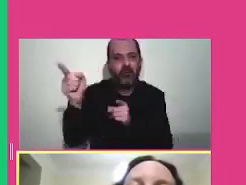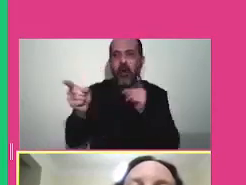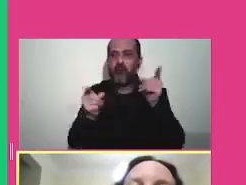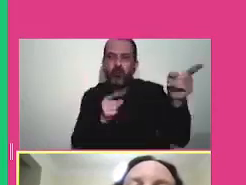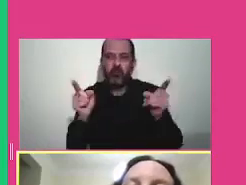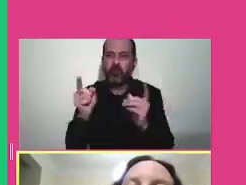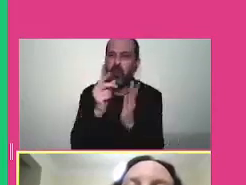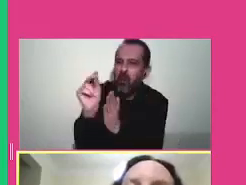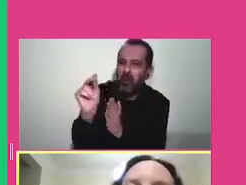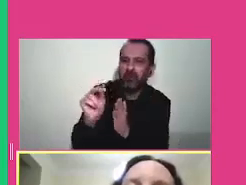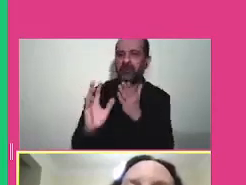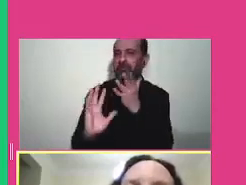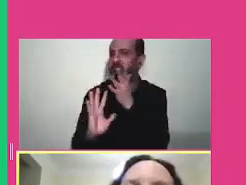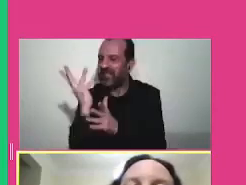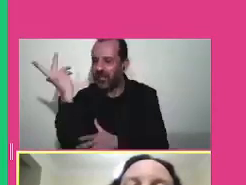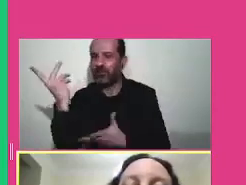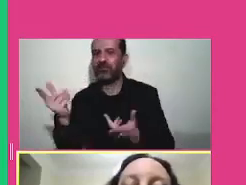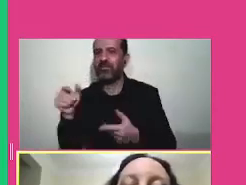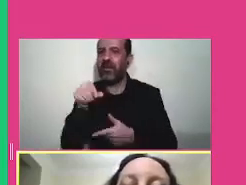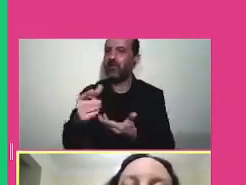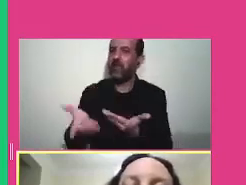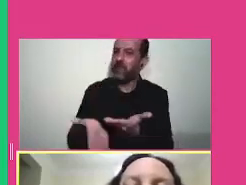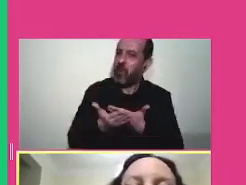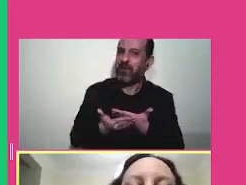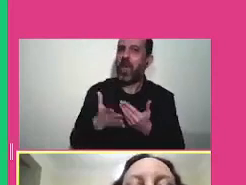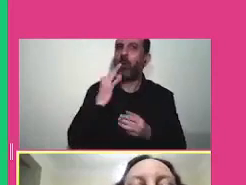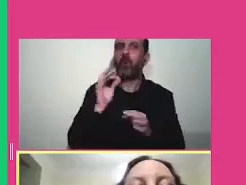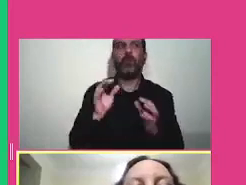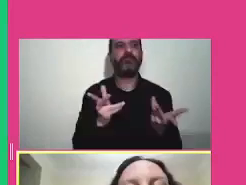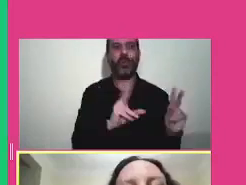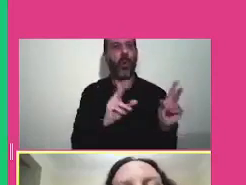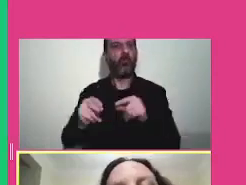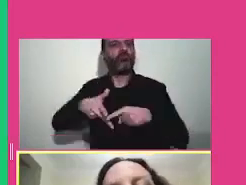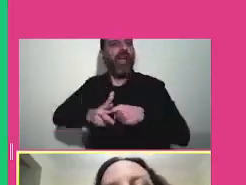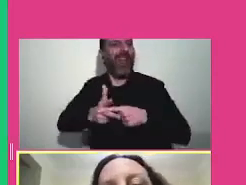χρήσιμα εργαλεία ενδυνάμωσης στα χέρια των